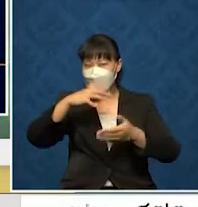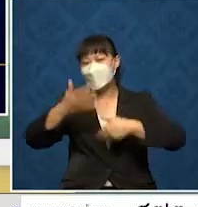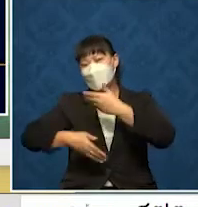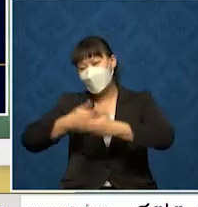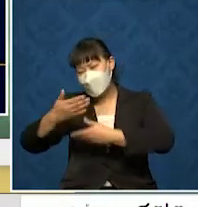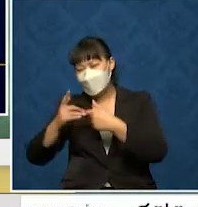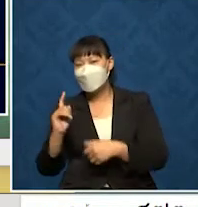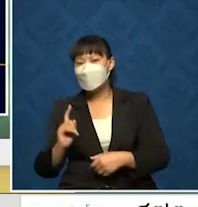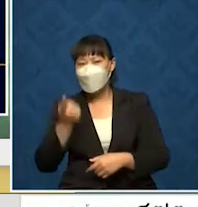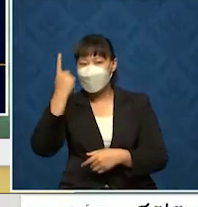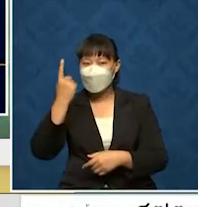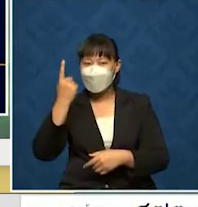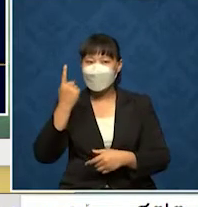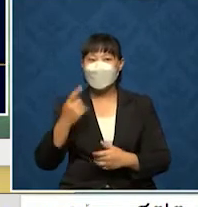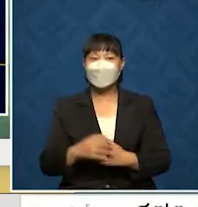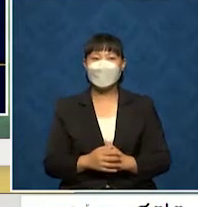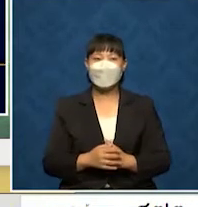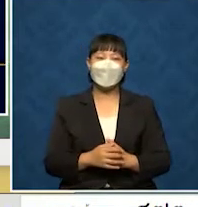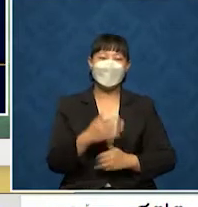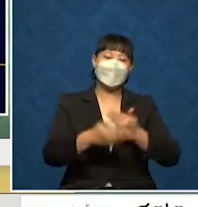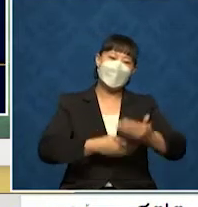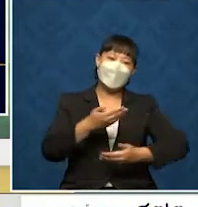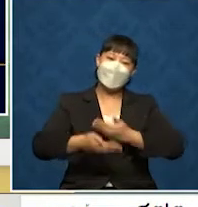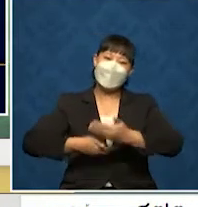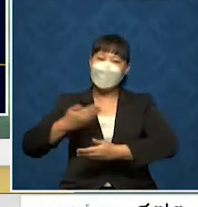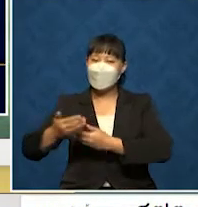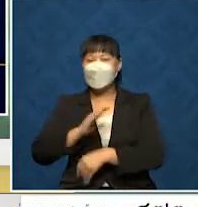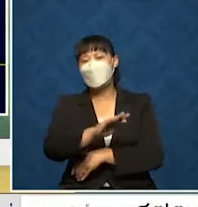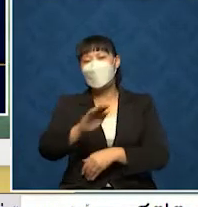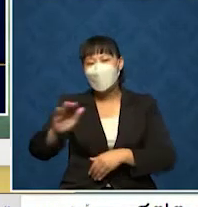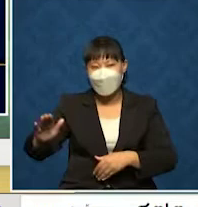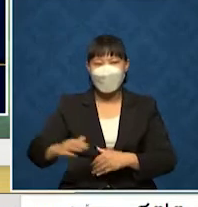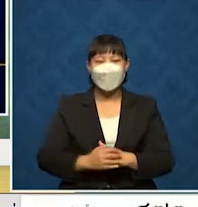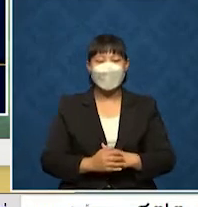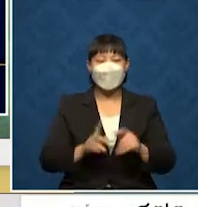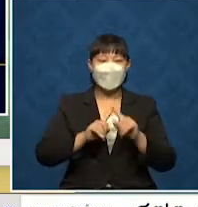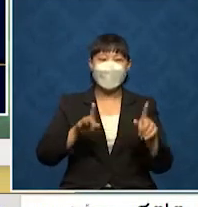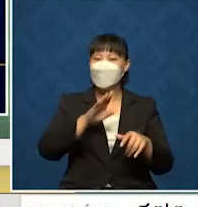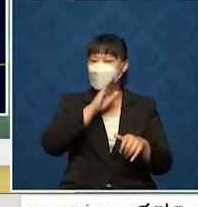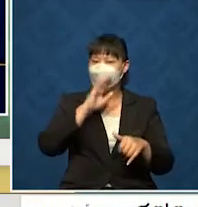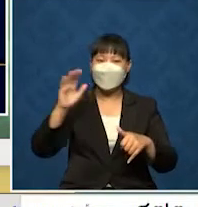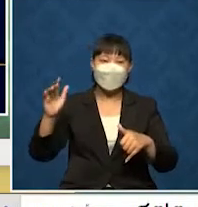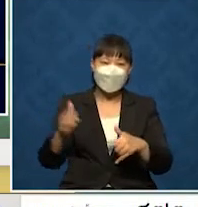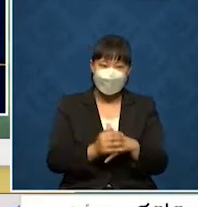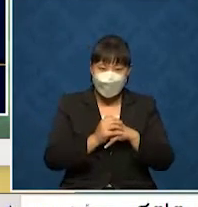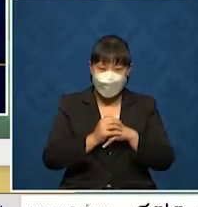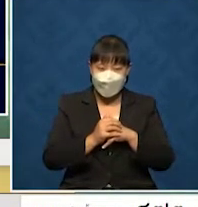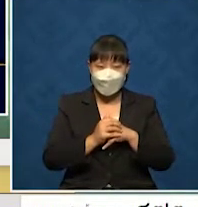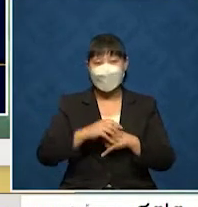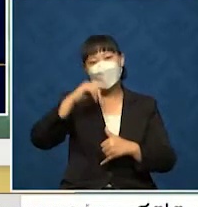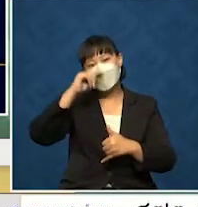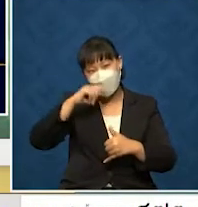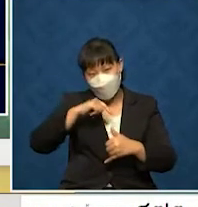ได้โดยการค้าขายยาของเขาเครดิตแต่ว่าถ้าถูกจับในประเทศของเราเ